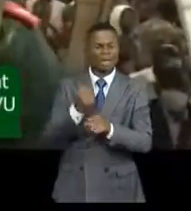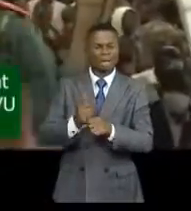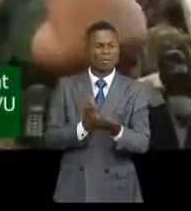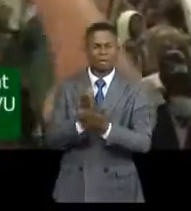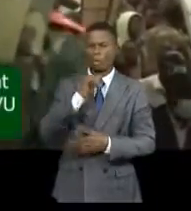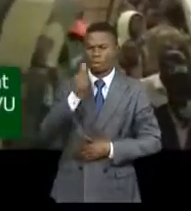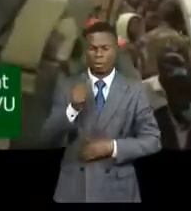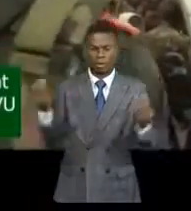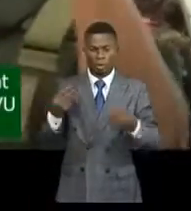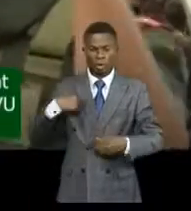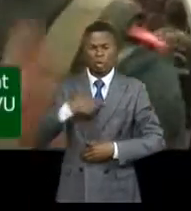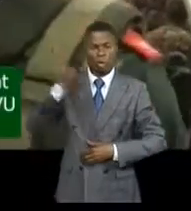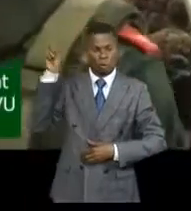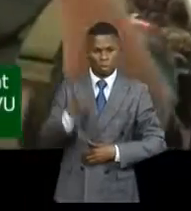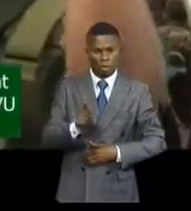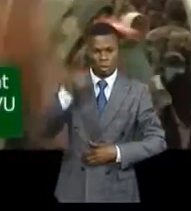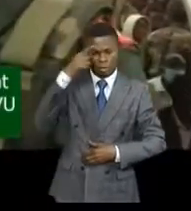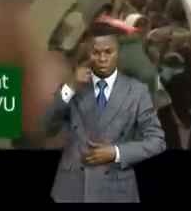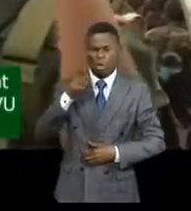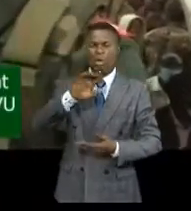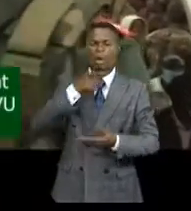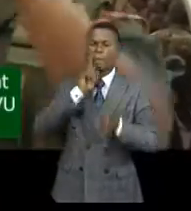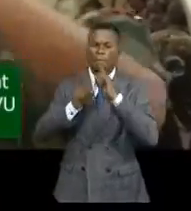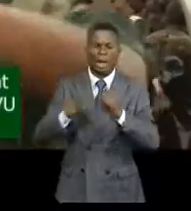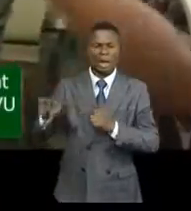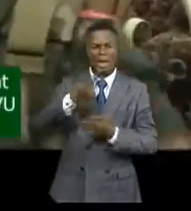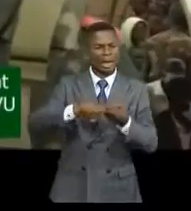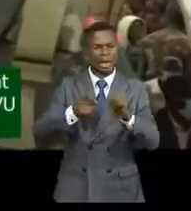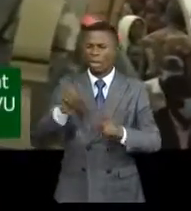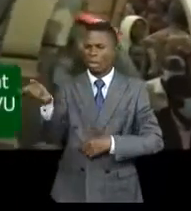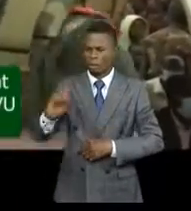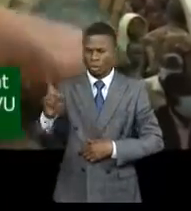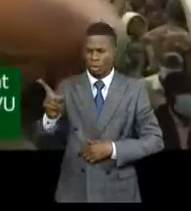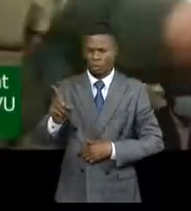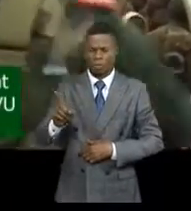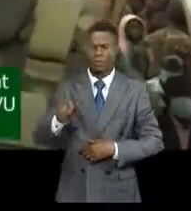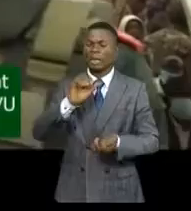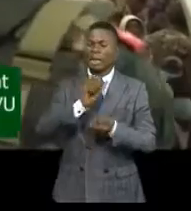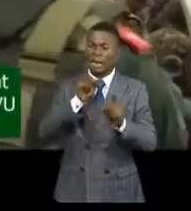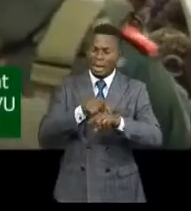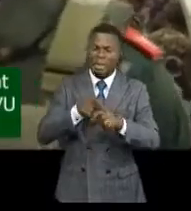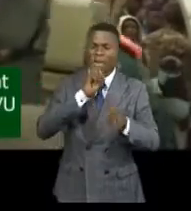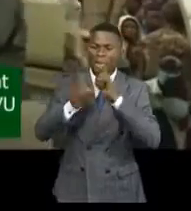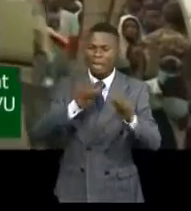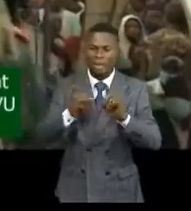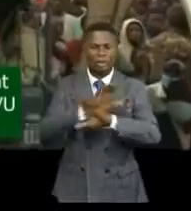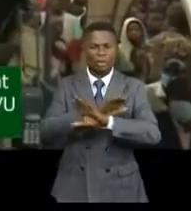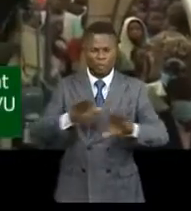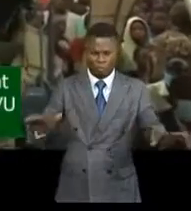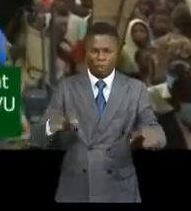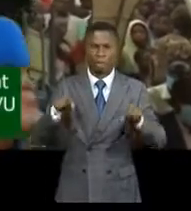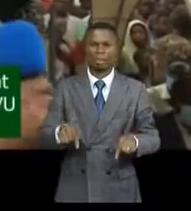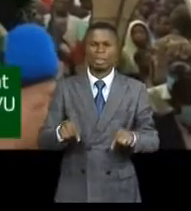yango toyei pona konegosie na bango te ndonga ya negociation esi esilaki. Na